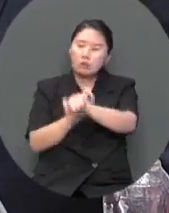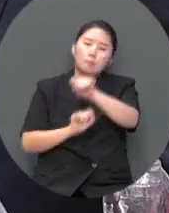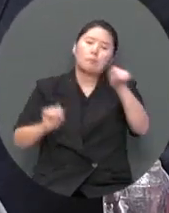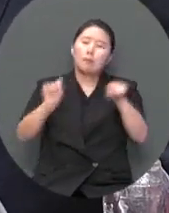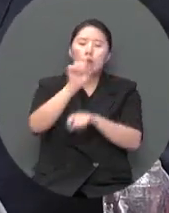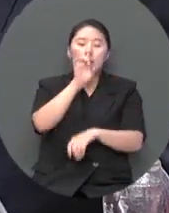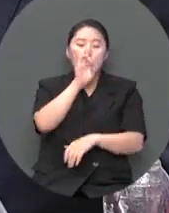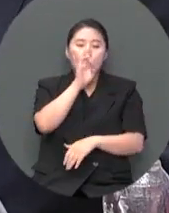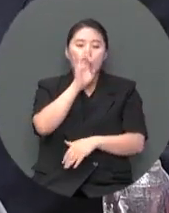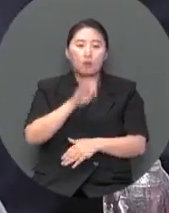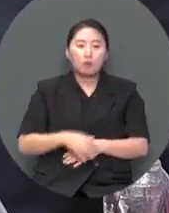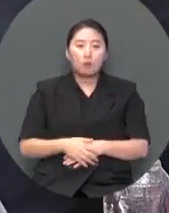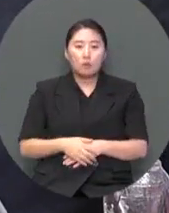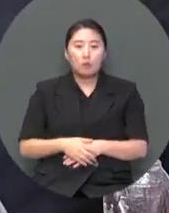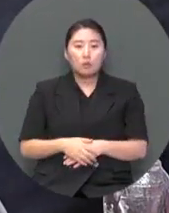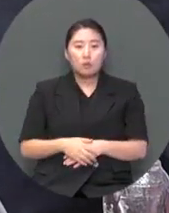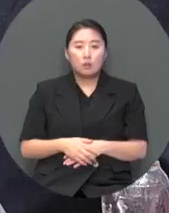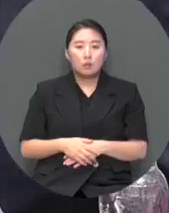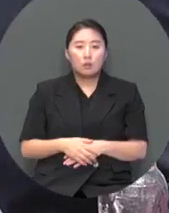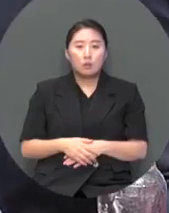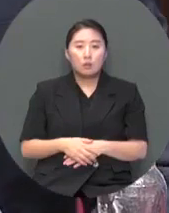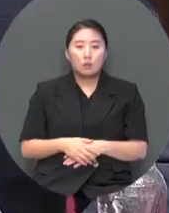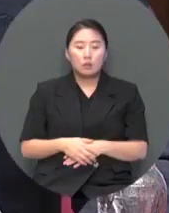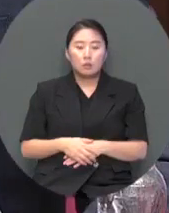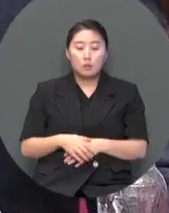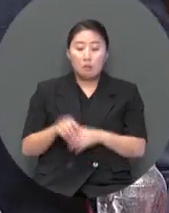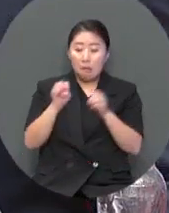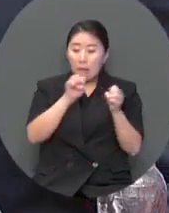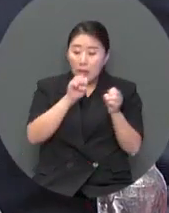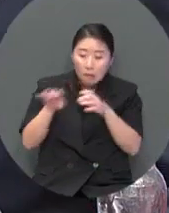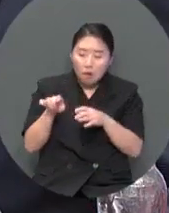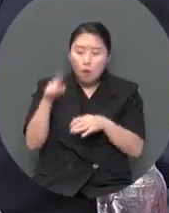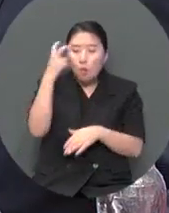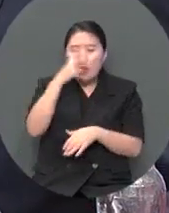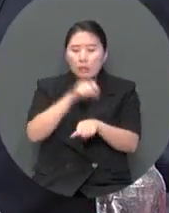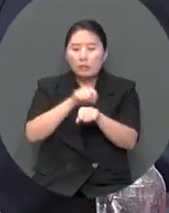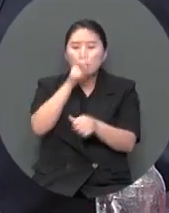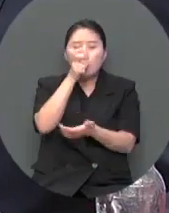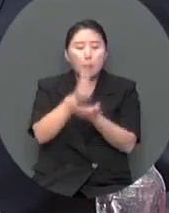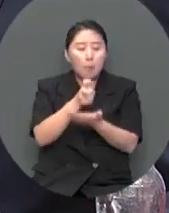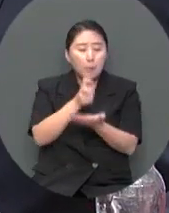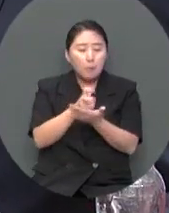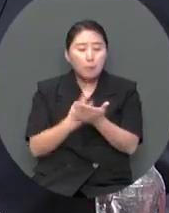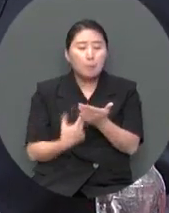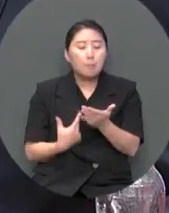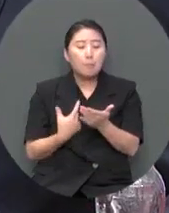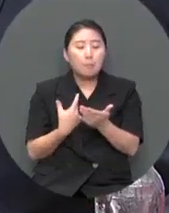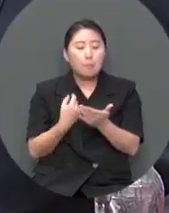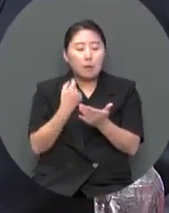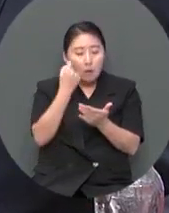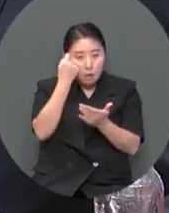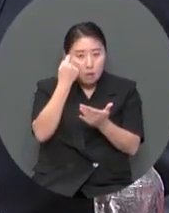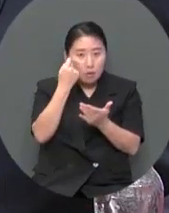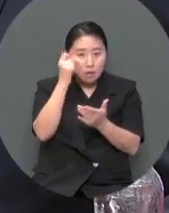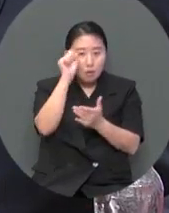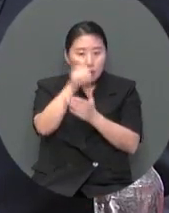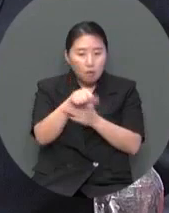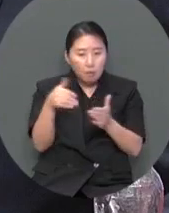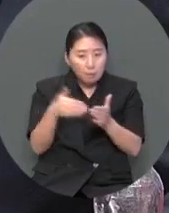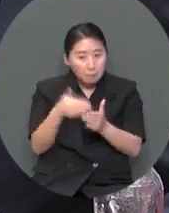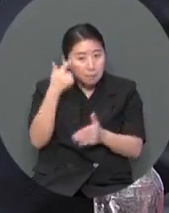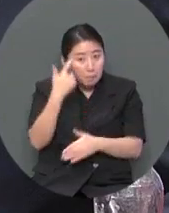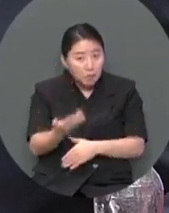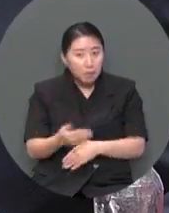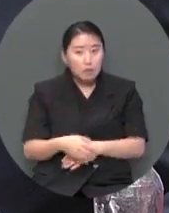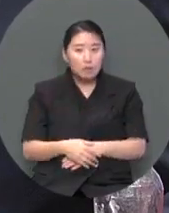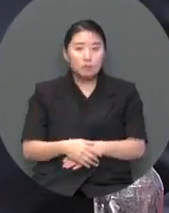수 없는 상황입니다. 고준이 방사선 폐기물 관리특별법이 조속히 통과되어야 하지